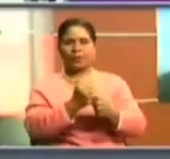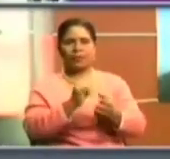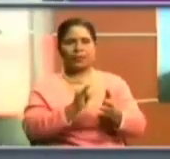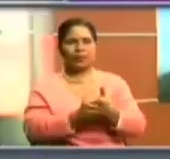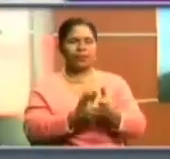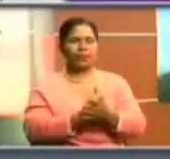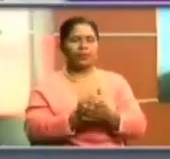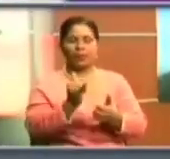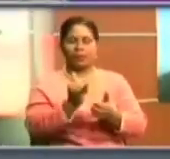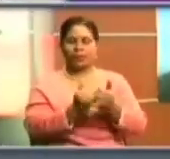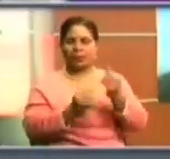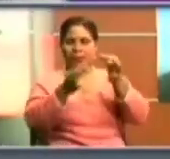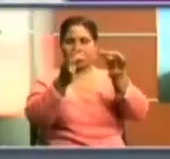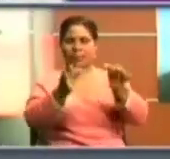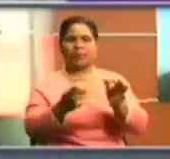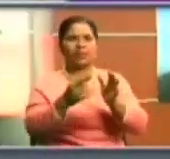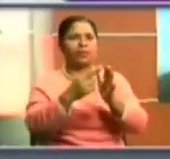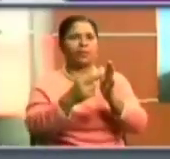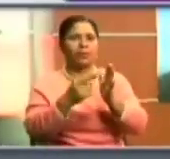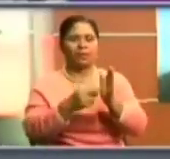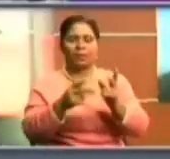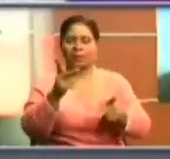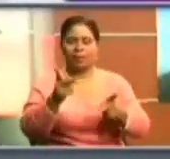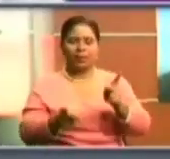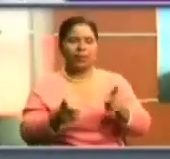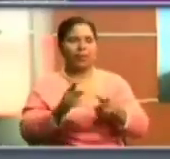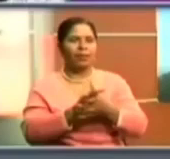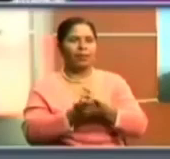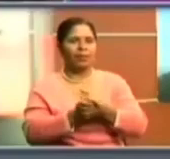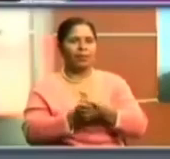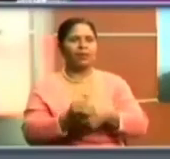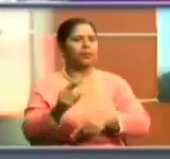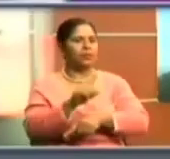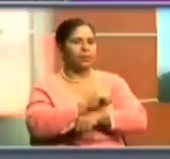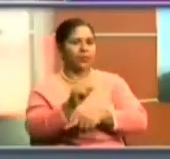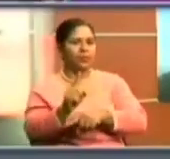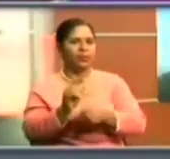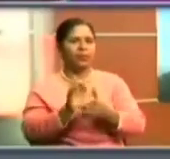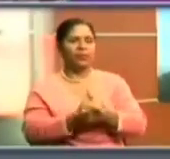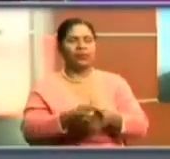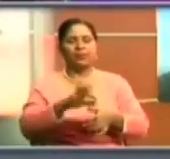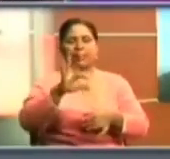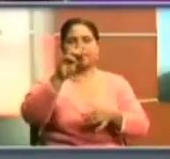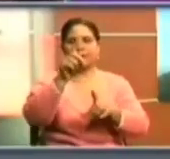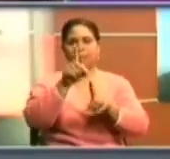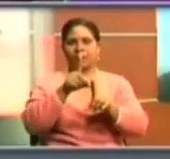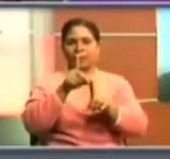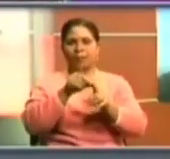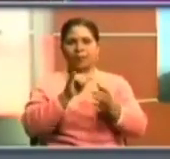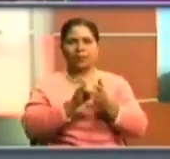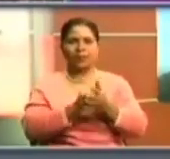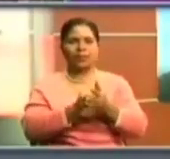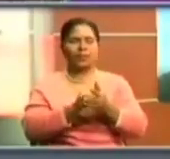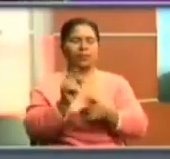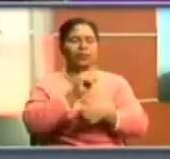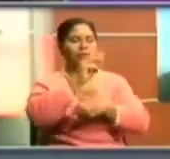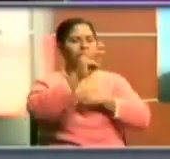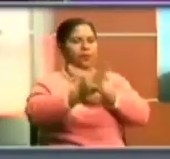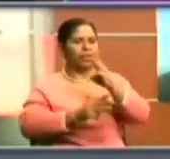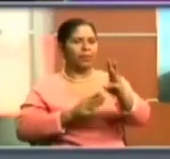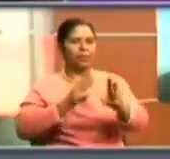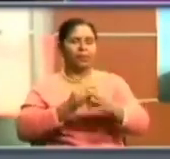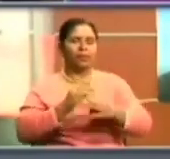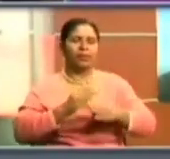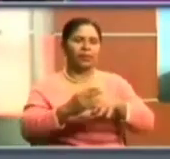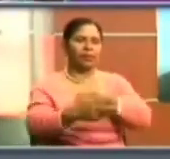suivi. N'a présenté le peuple là jour qui 9 décembre jour mondial contre